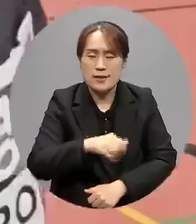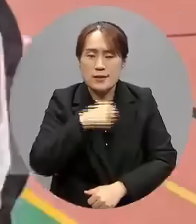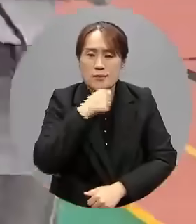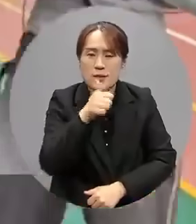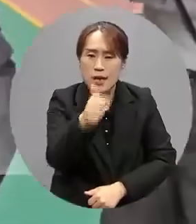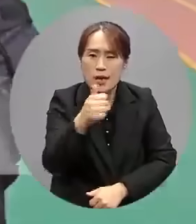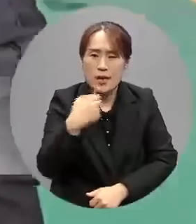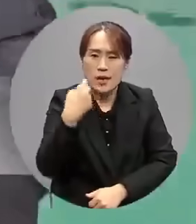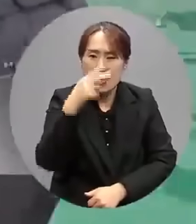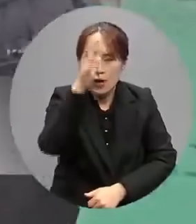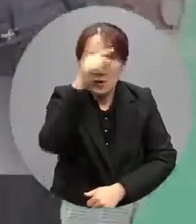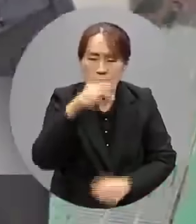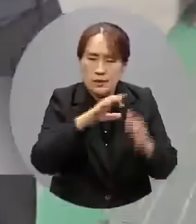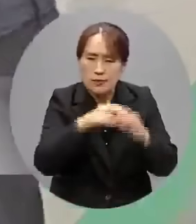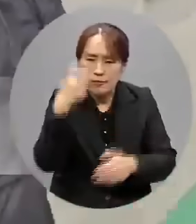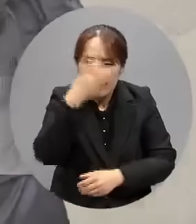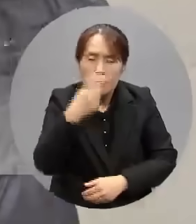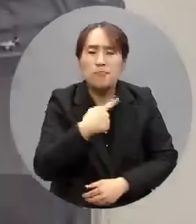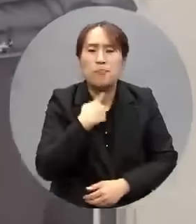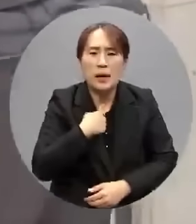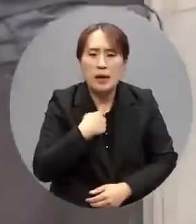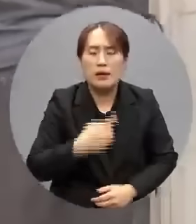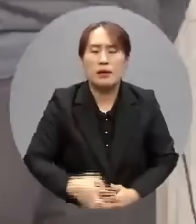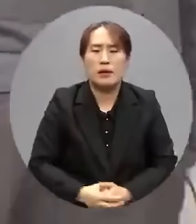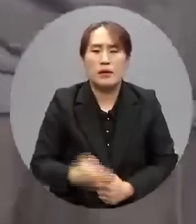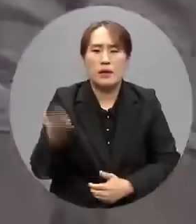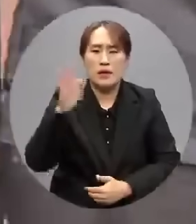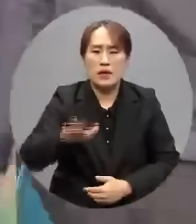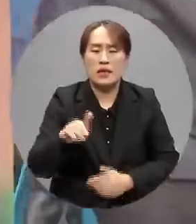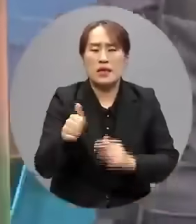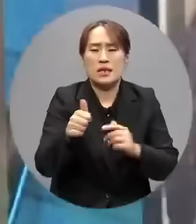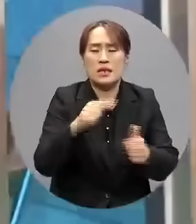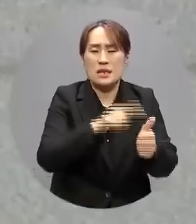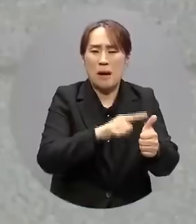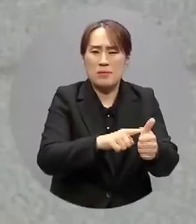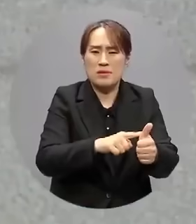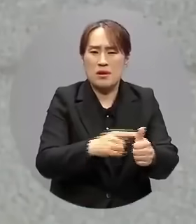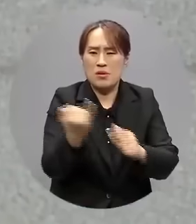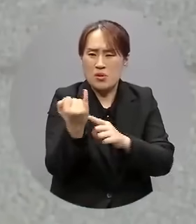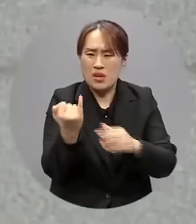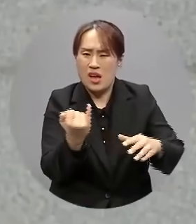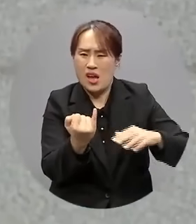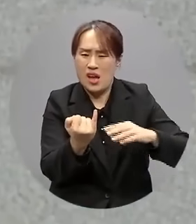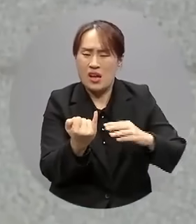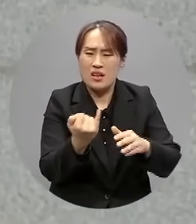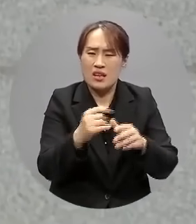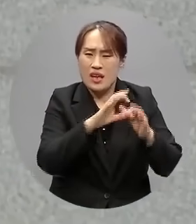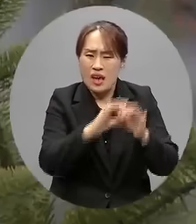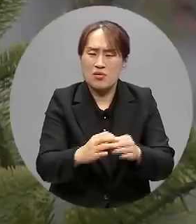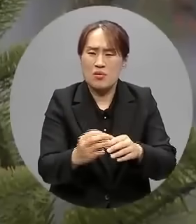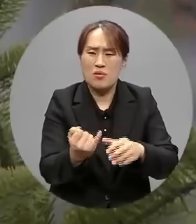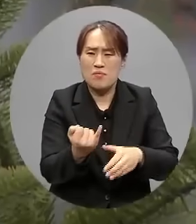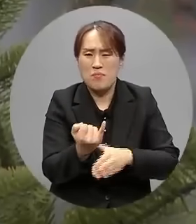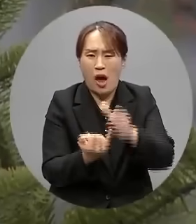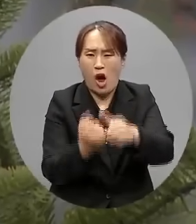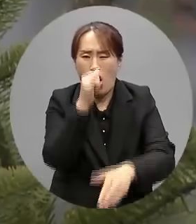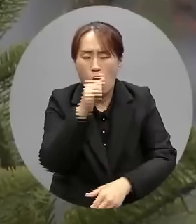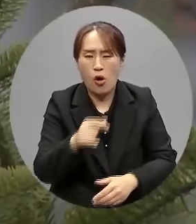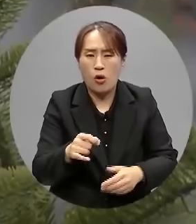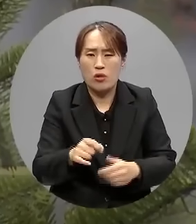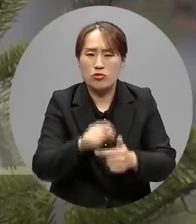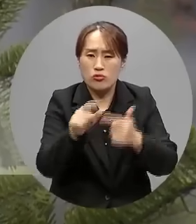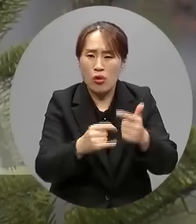등급으로 경찰이 관리해 왔습니다 하지만이 남성의 괴롭힘은 이어졌습니다이 여성은 지난해 2월엔